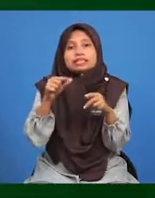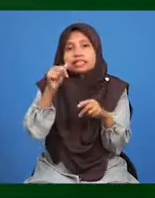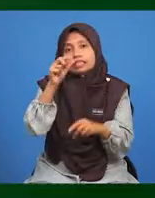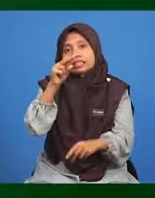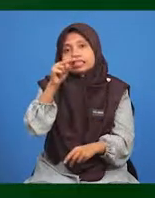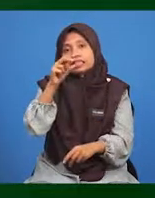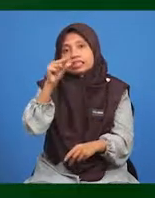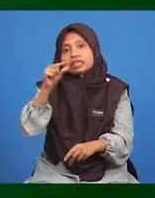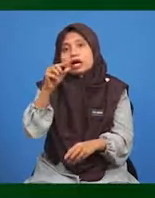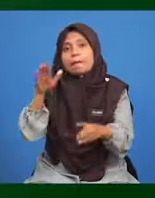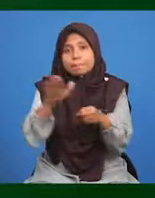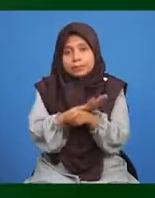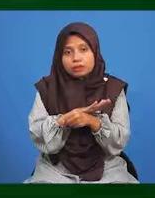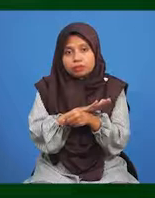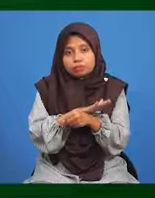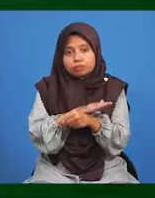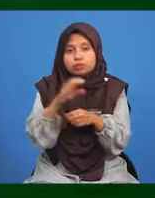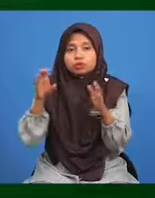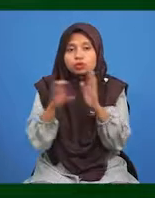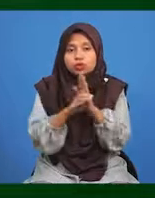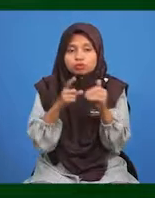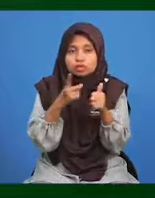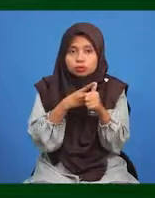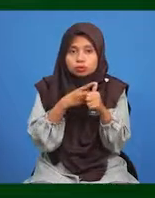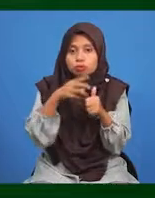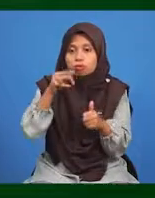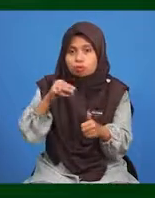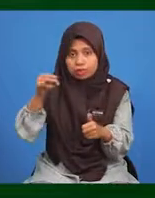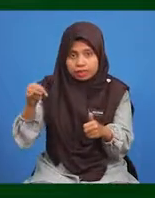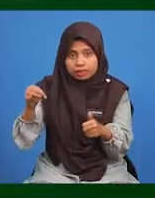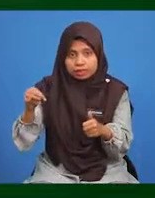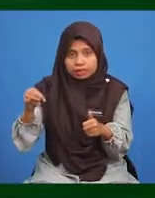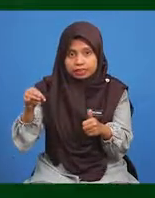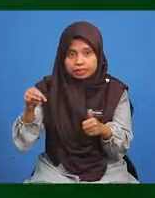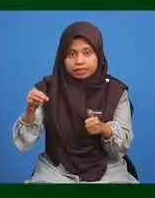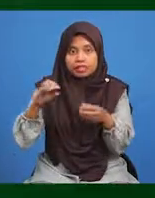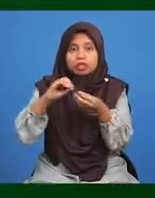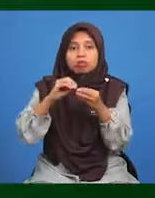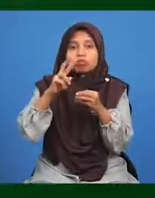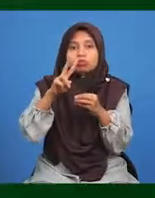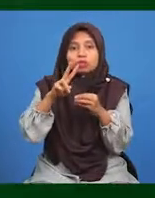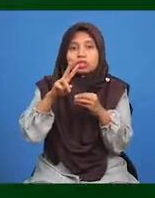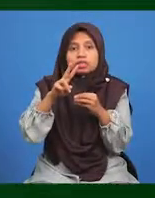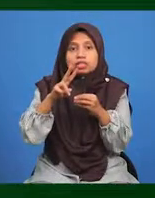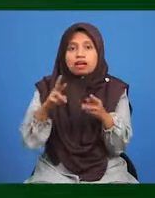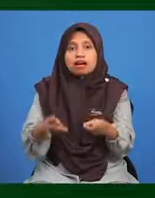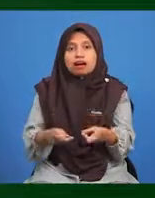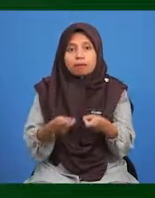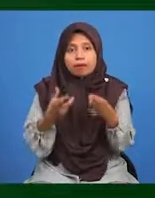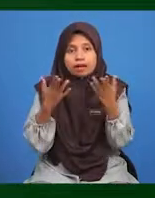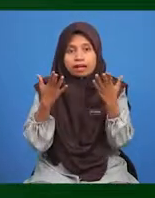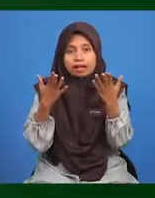penuh. Contoh pertama, murid. Contoh kedua,